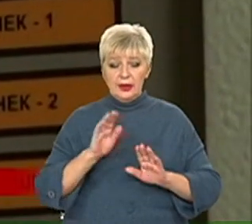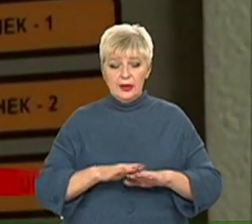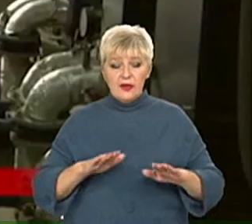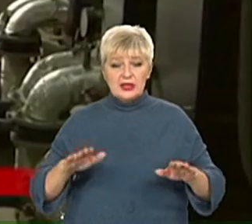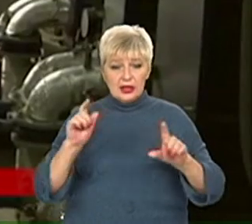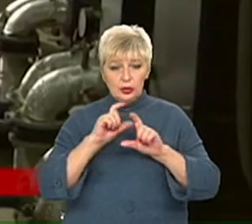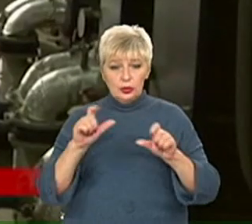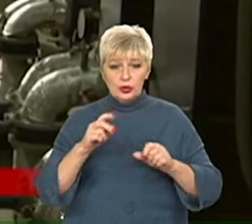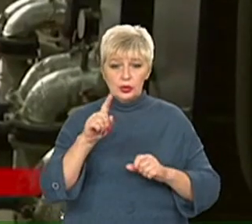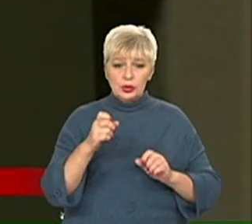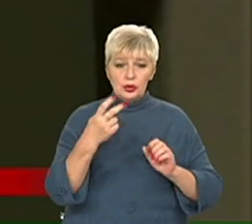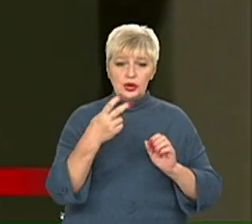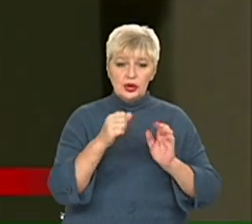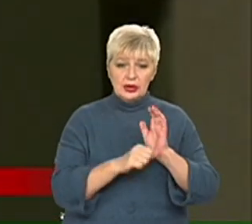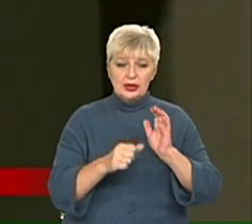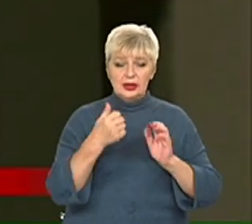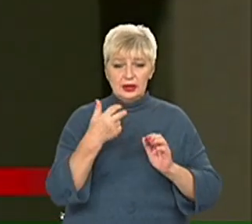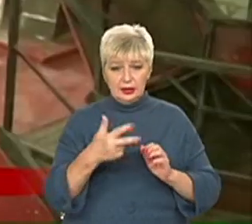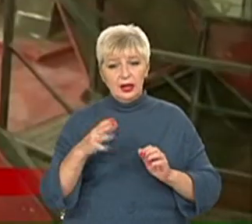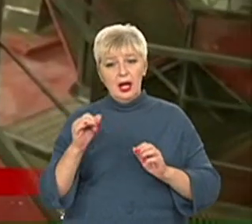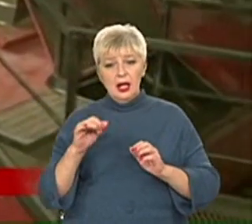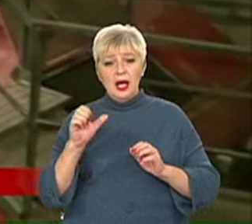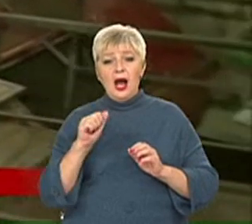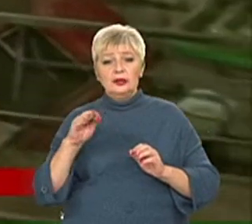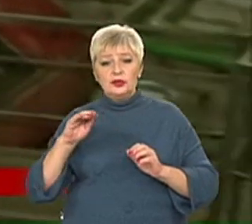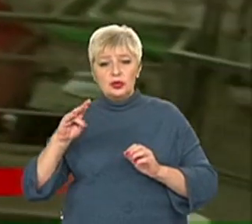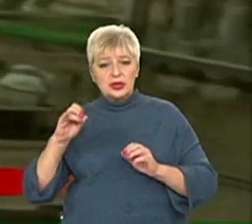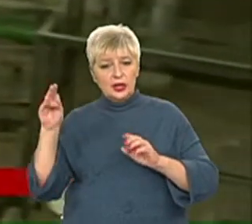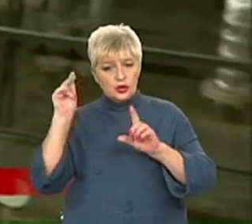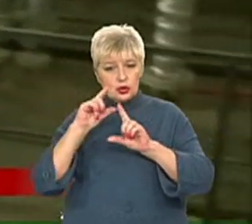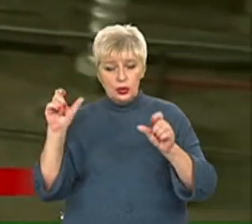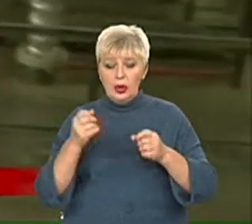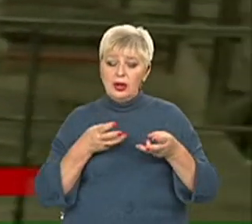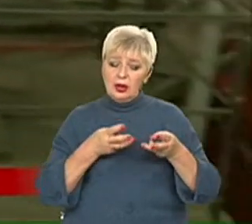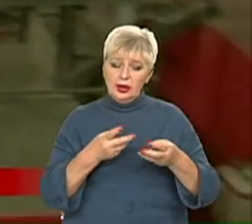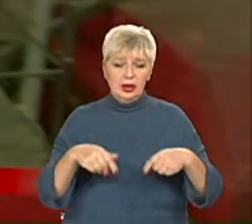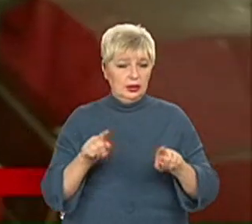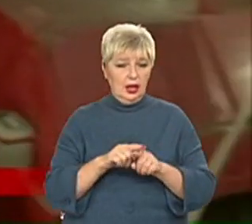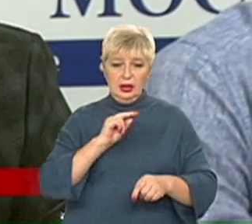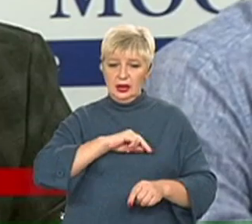номер 163 та в Вальдорфській школі автономне опалення так і не запрацювало.